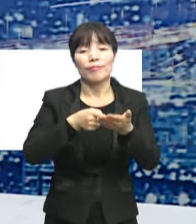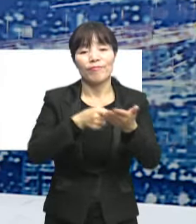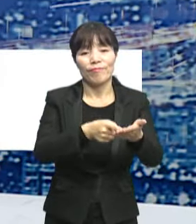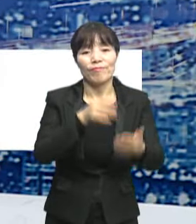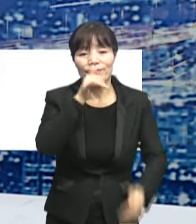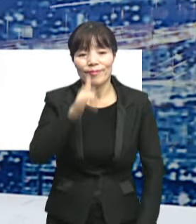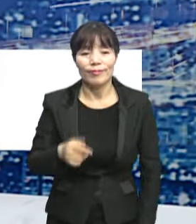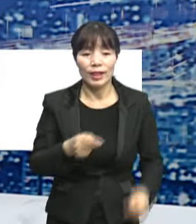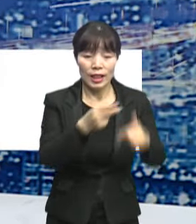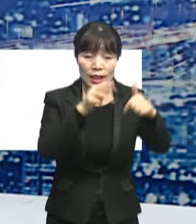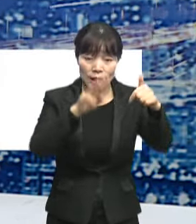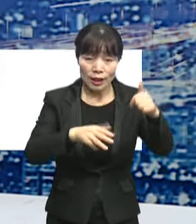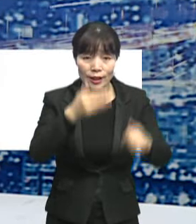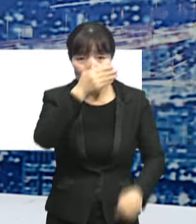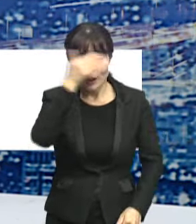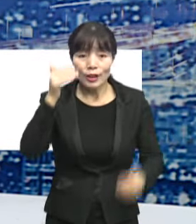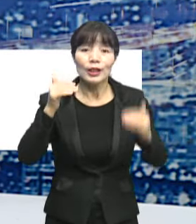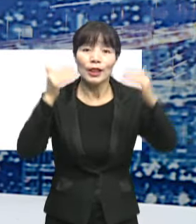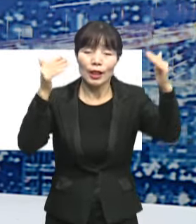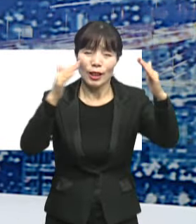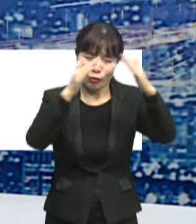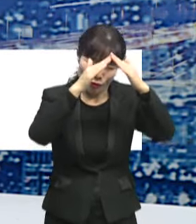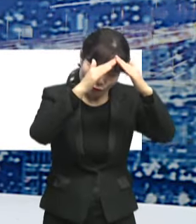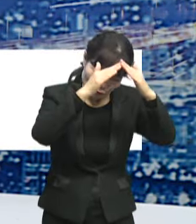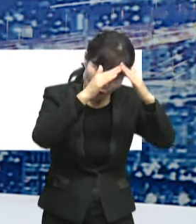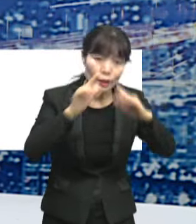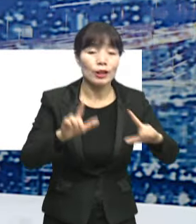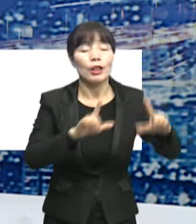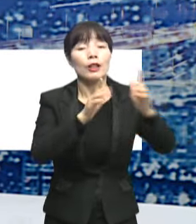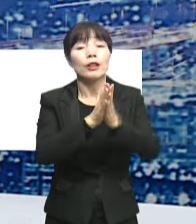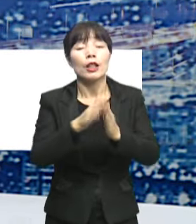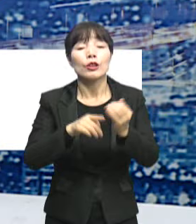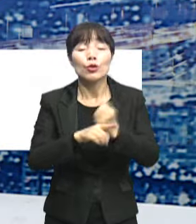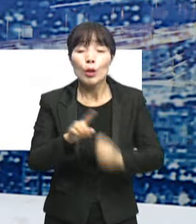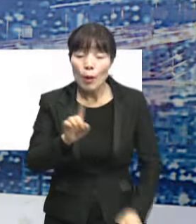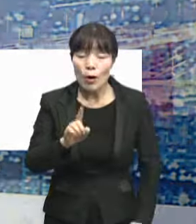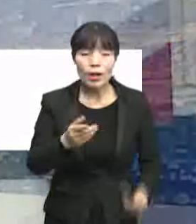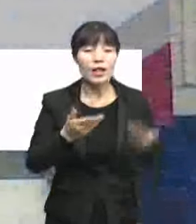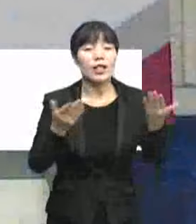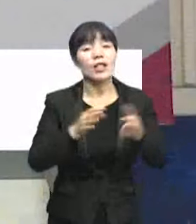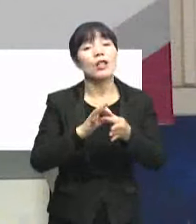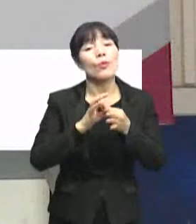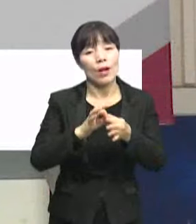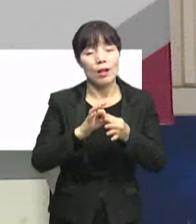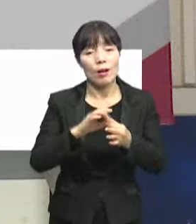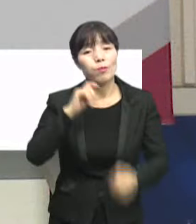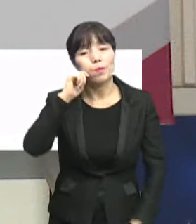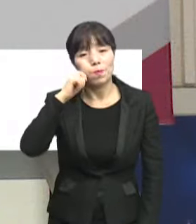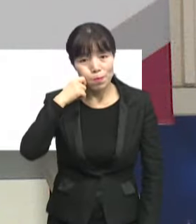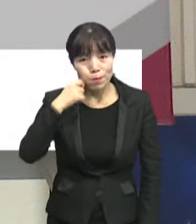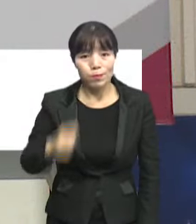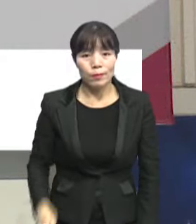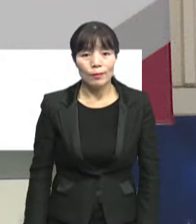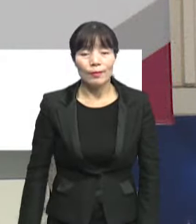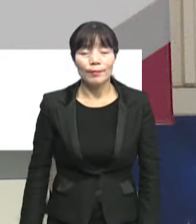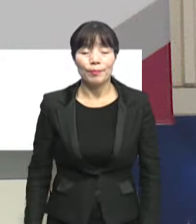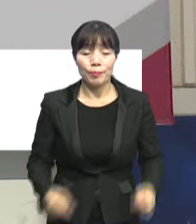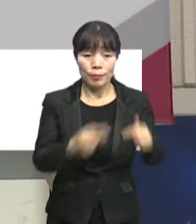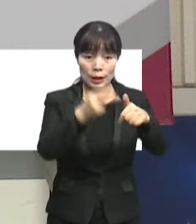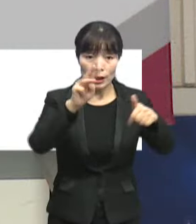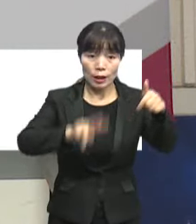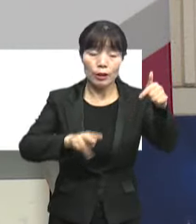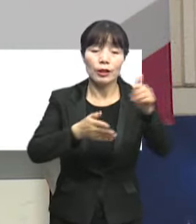인천 지역의 청 작년이 은둔 생활을 시작하는 가장 큰 이유는 직업 관련 어려움인 것으로 나타났습니다